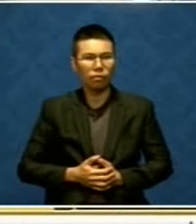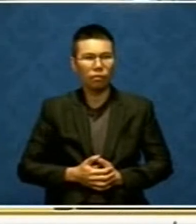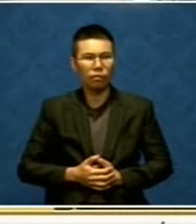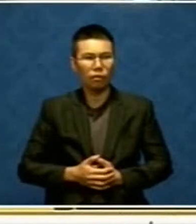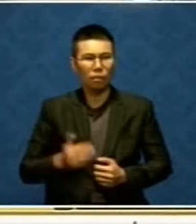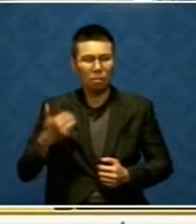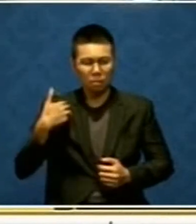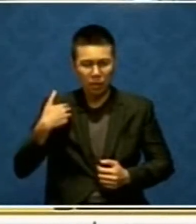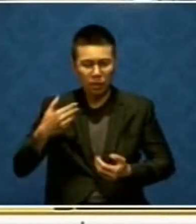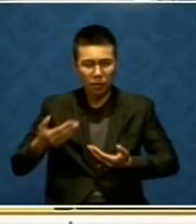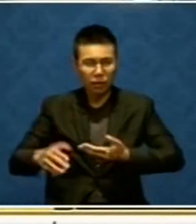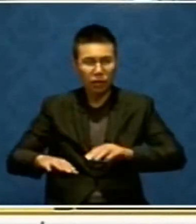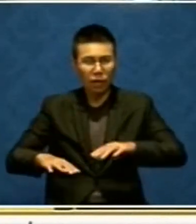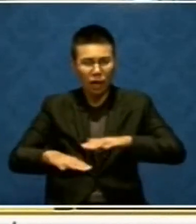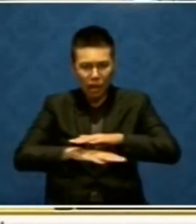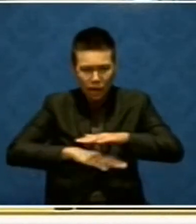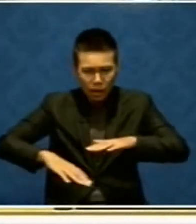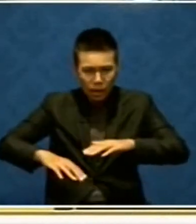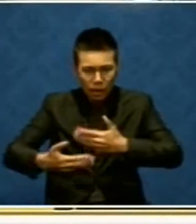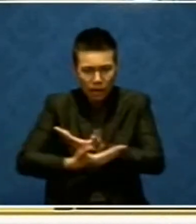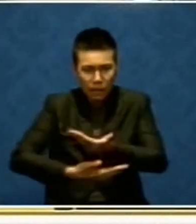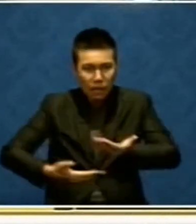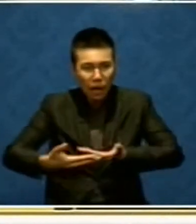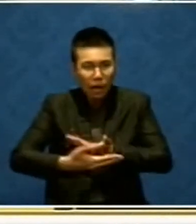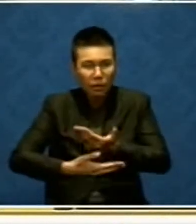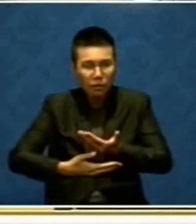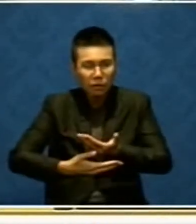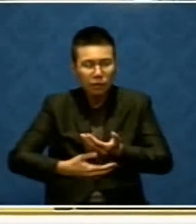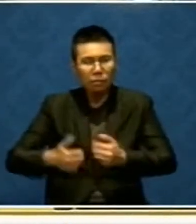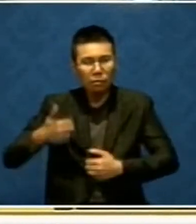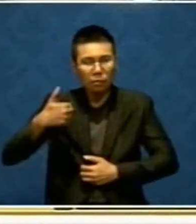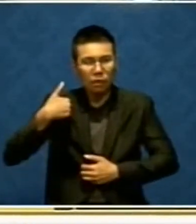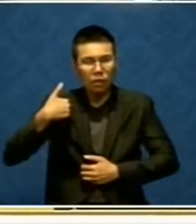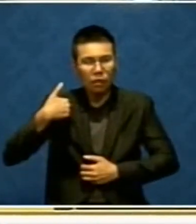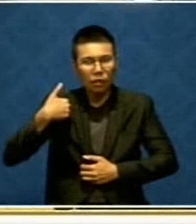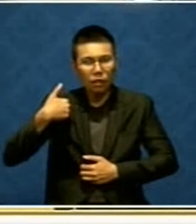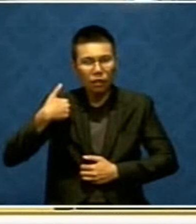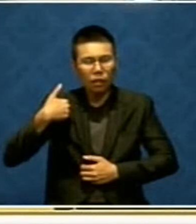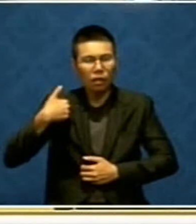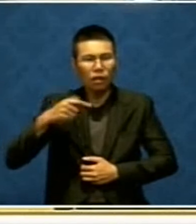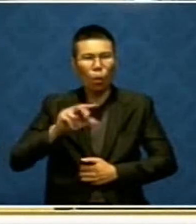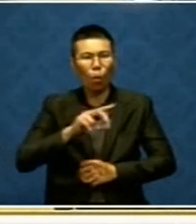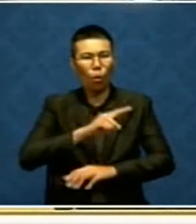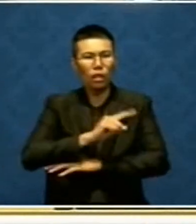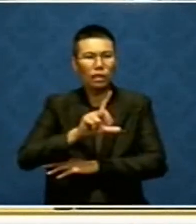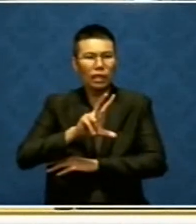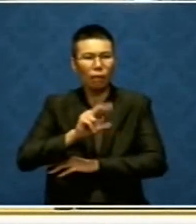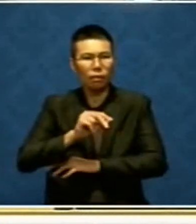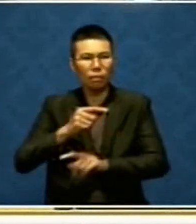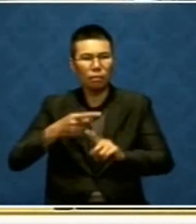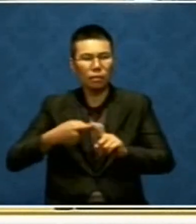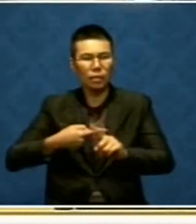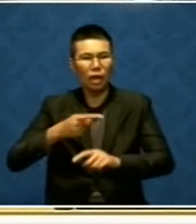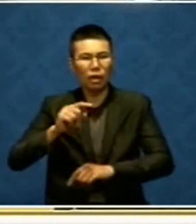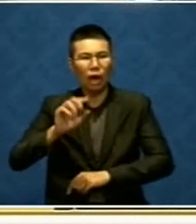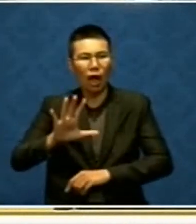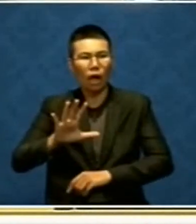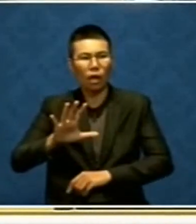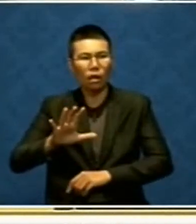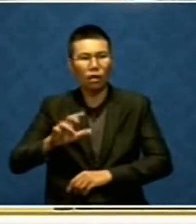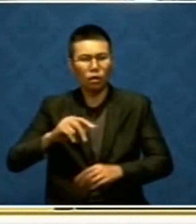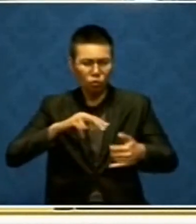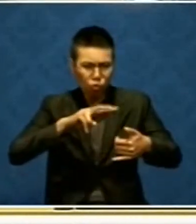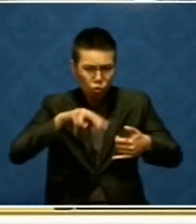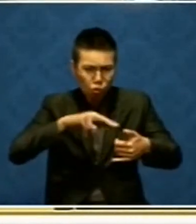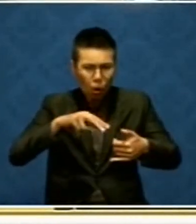ในเอกสารเนี่ยบอกว่าจะส่งผลตรวจไปให้ผบ.วันที่30พฤษภาอ้าวมีได้ผลตรวจแล้วนี่ครับแล้วทำไมไม่บอกครับว่าตร